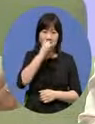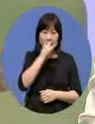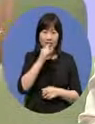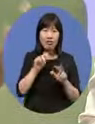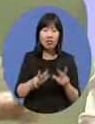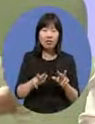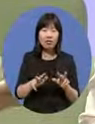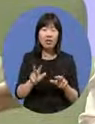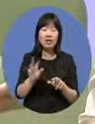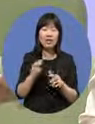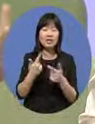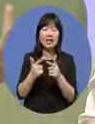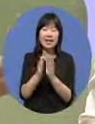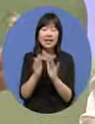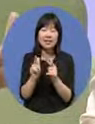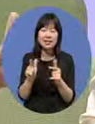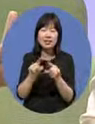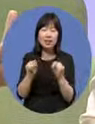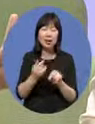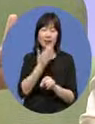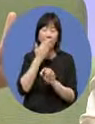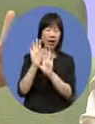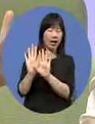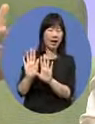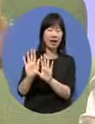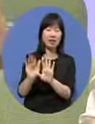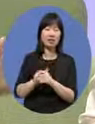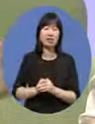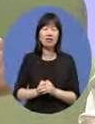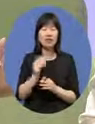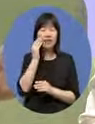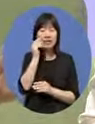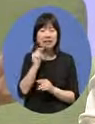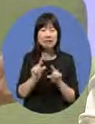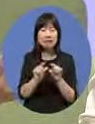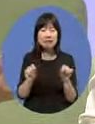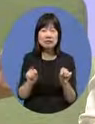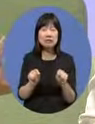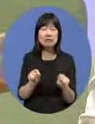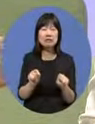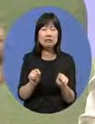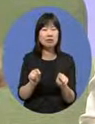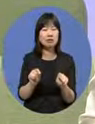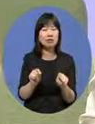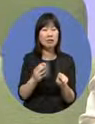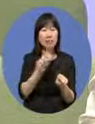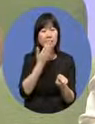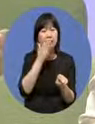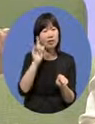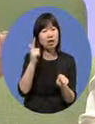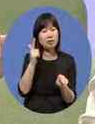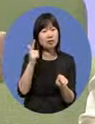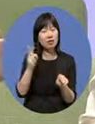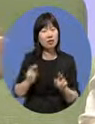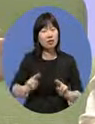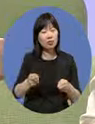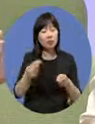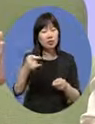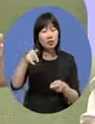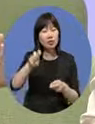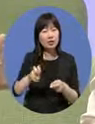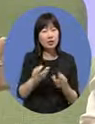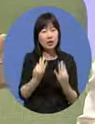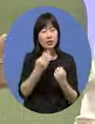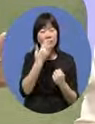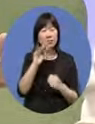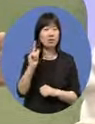있고 이제 야채 같은 거 잘 안 먹으려고 하고 기름진 음식은 크게 안 먹는 것 같아요. 튀김 같은 건 별로 많이 네. 먹는 편은